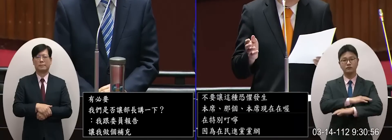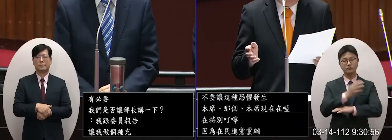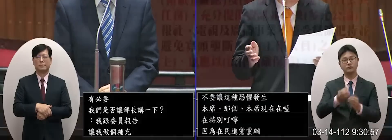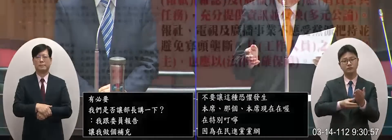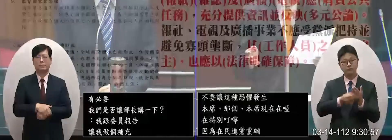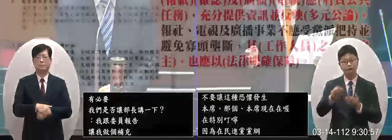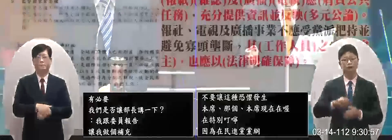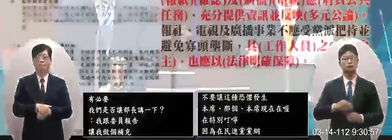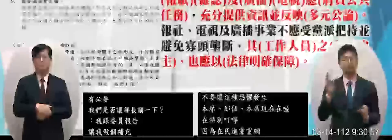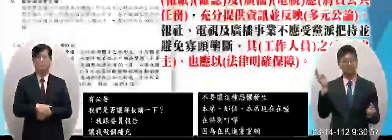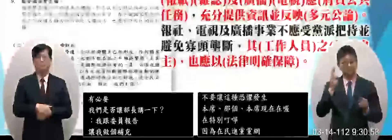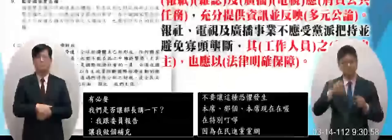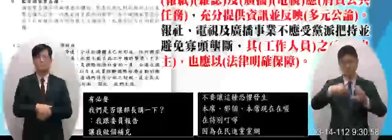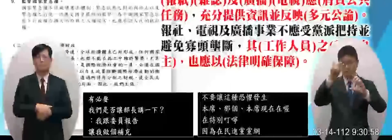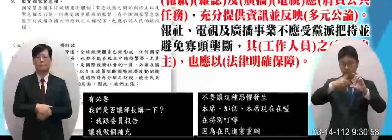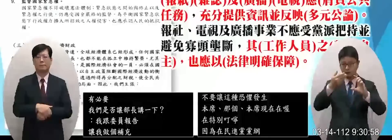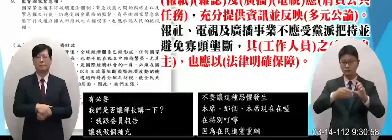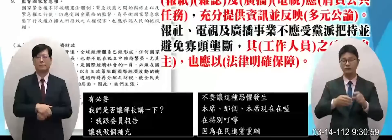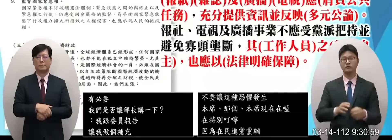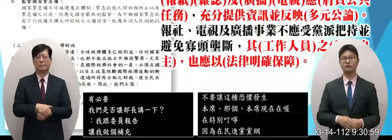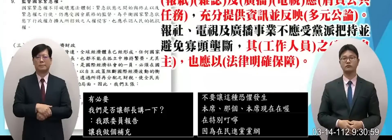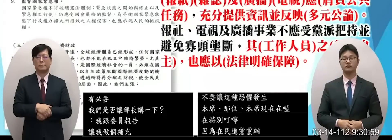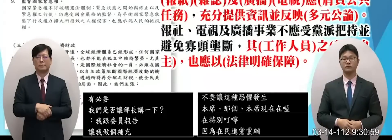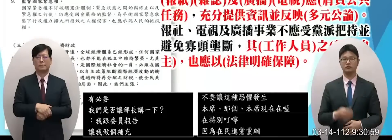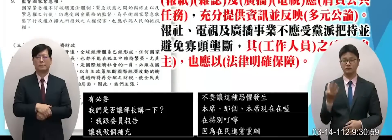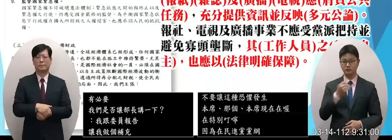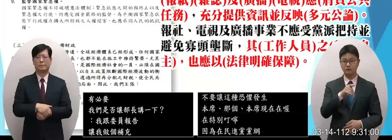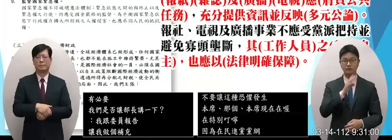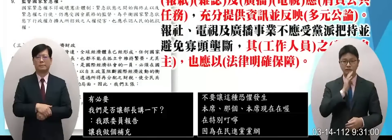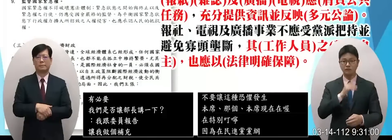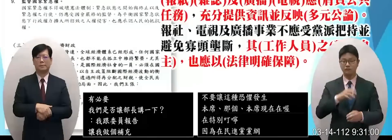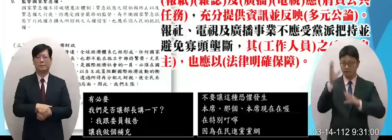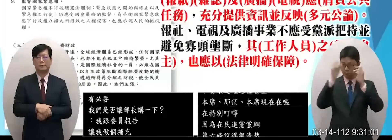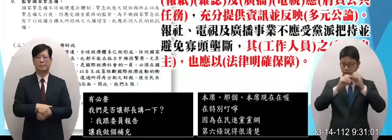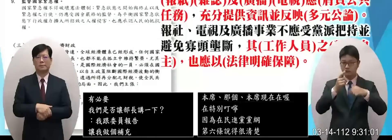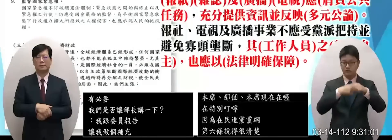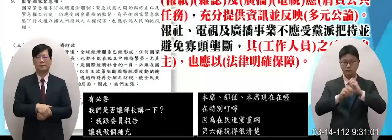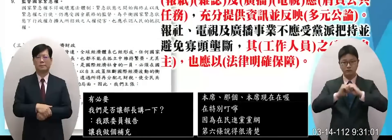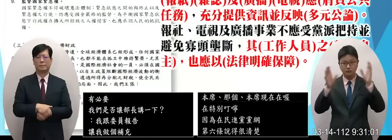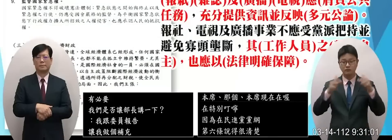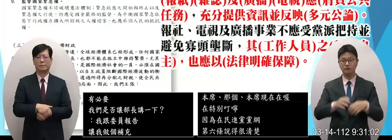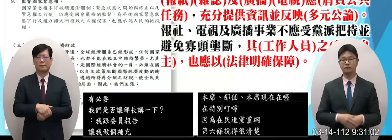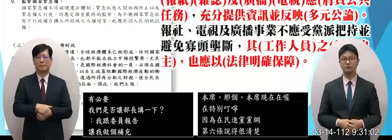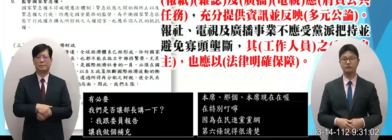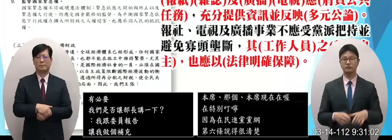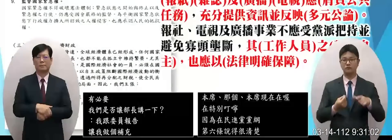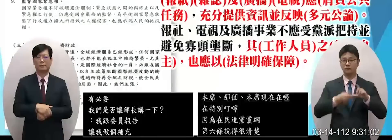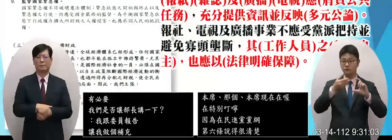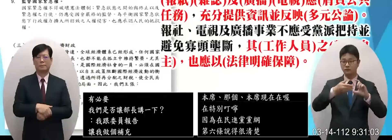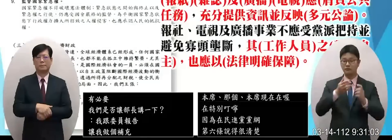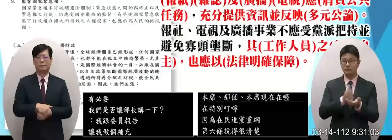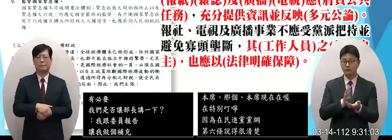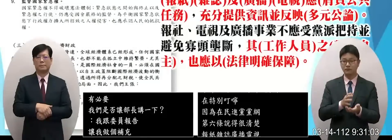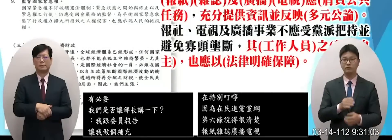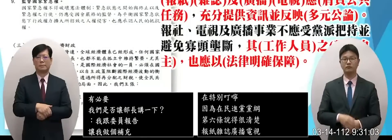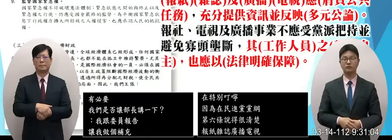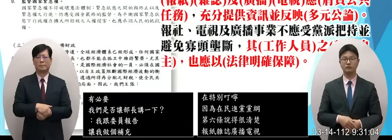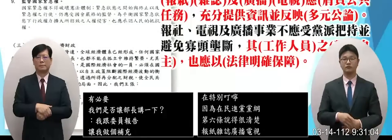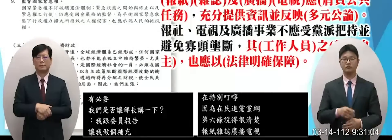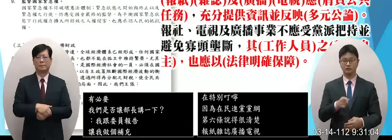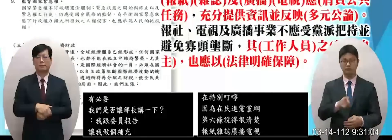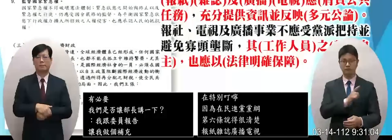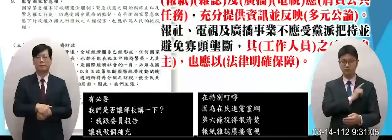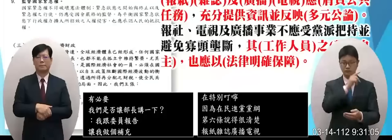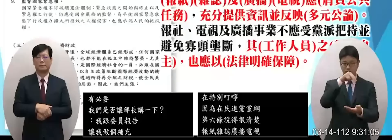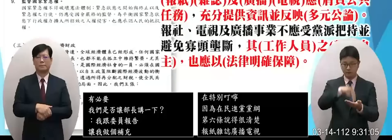志、广播电视肩负公共任务，提供资讯，反映多元公论，工作人员之独立自主应该受